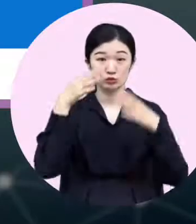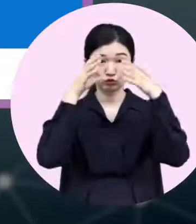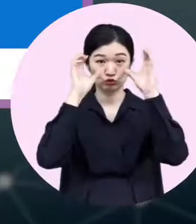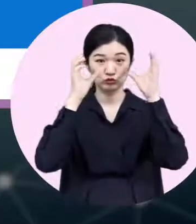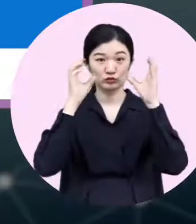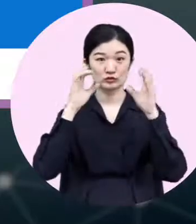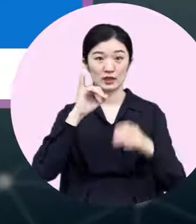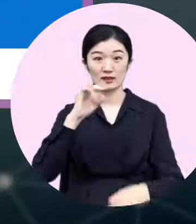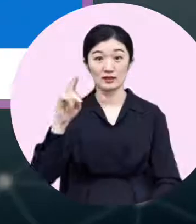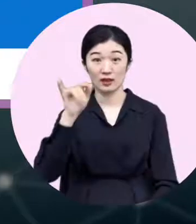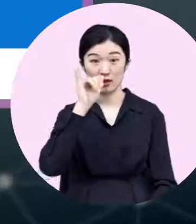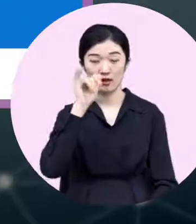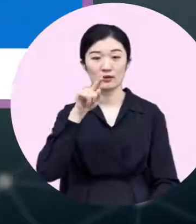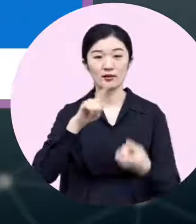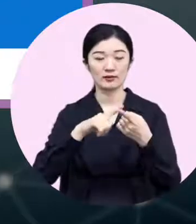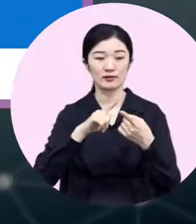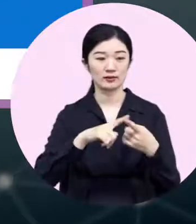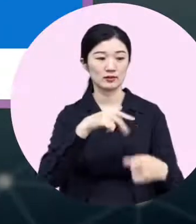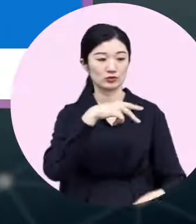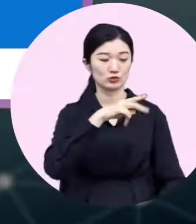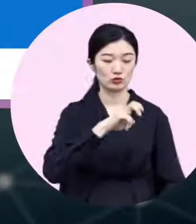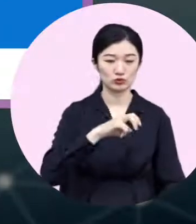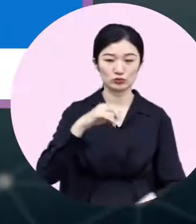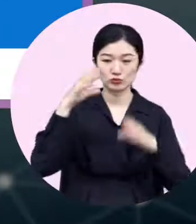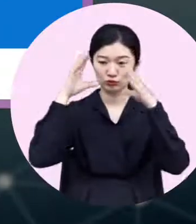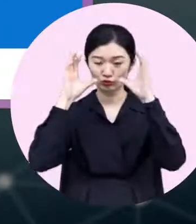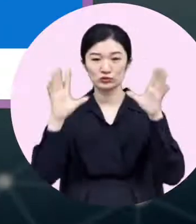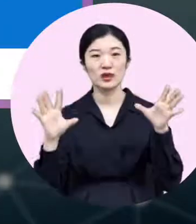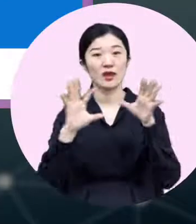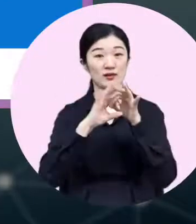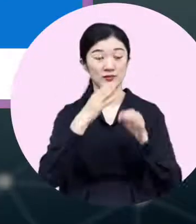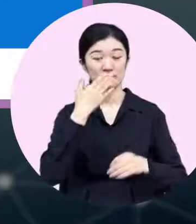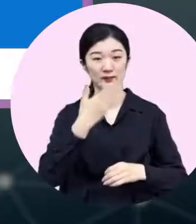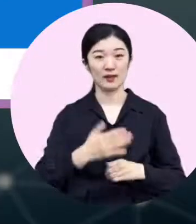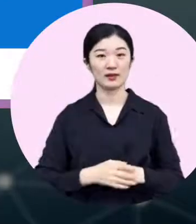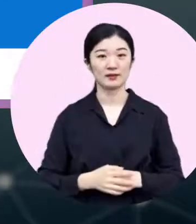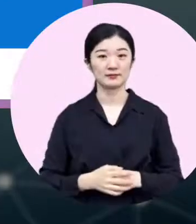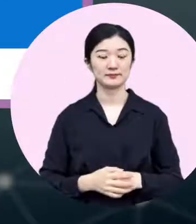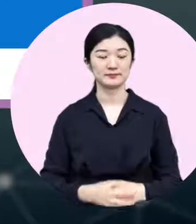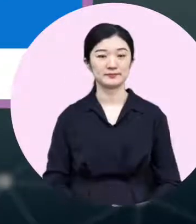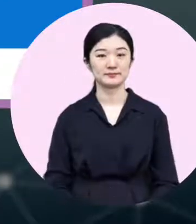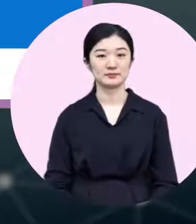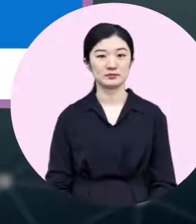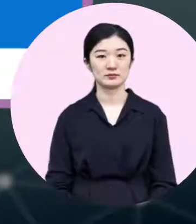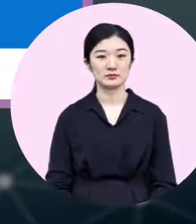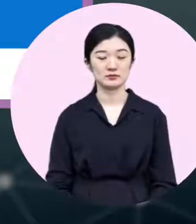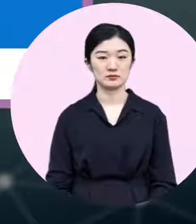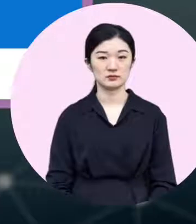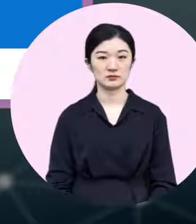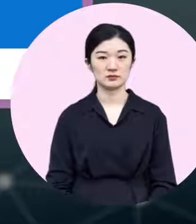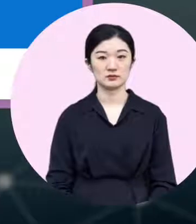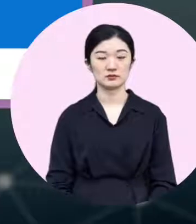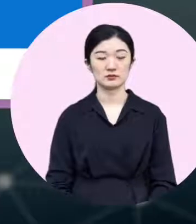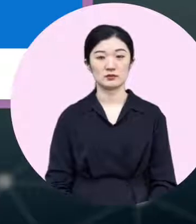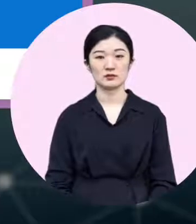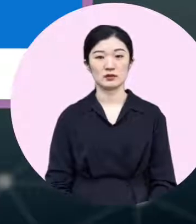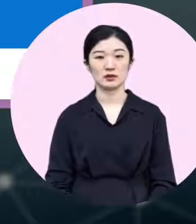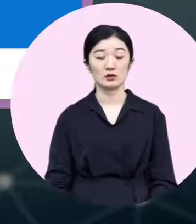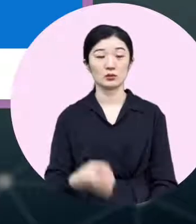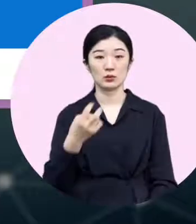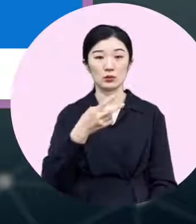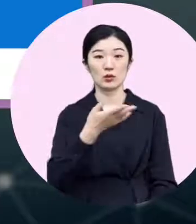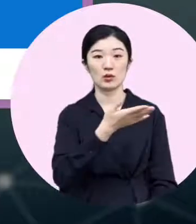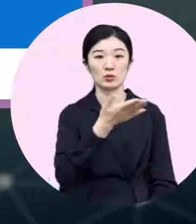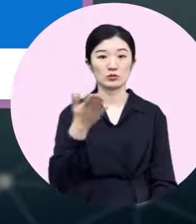구글 계정으로 그냥 연동해서 회원가입을 하셔도 됩니다. 제가 이따 시연을 해드릴 거고요. 그리고 이제 여러분들이 무료로